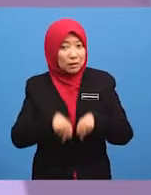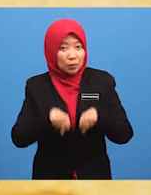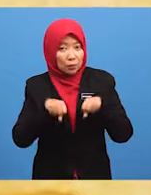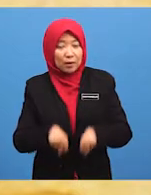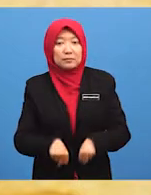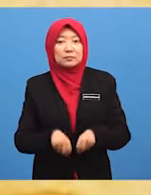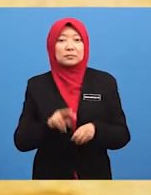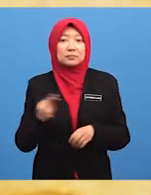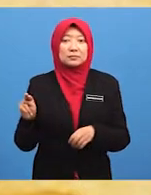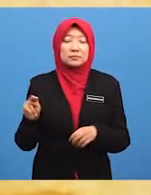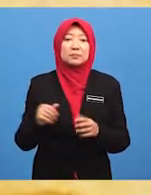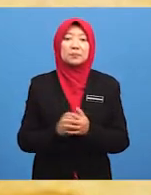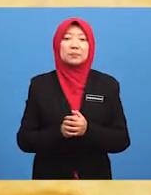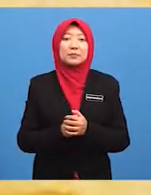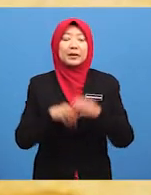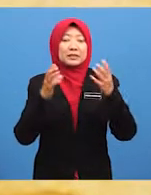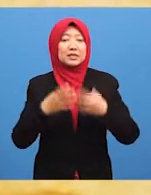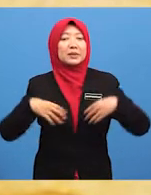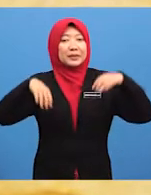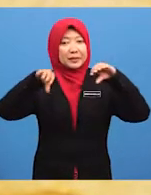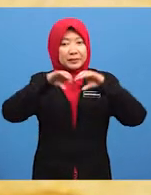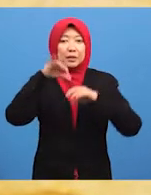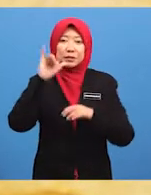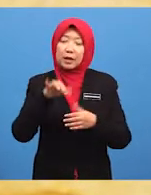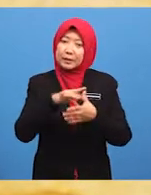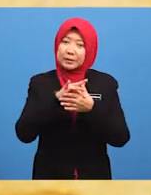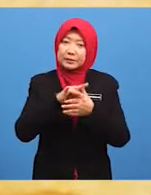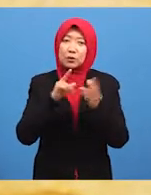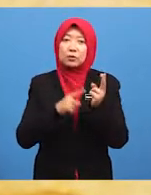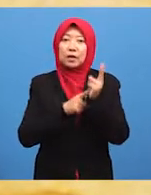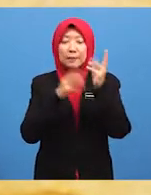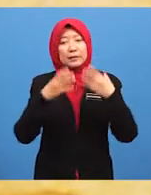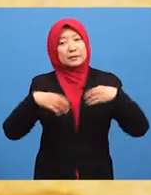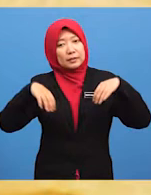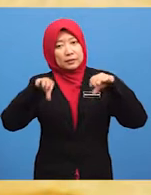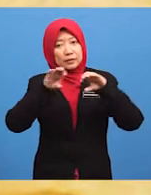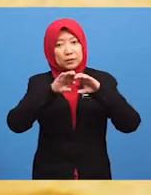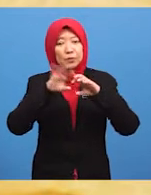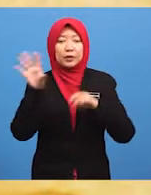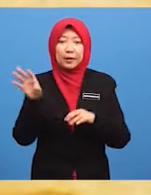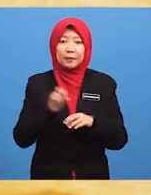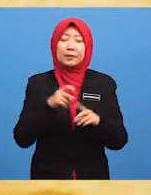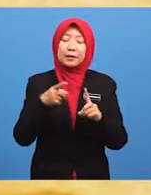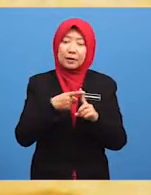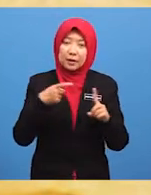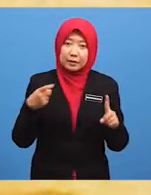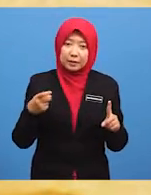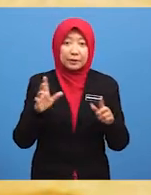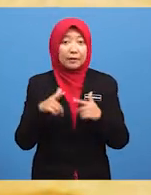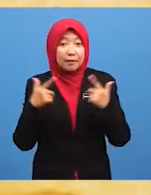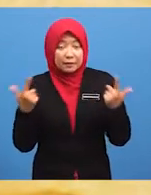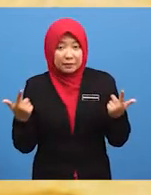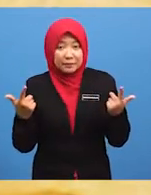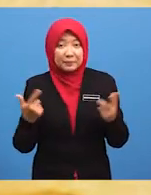saduran? Saduran merupakan cerita yang isi utama cerita tersebut diambil dari karya yang